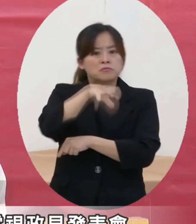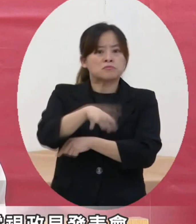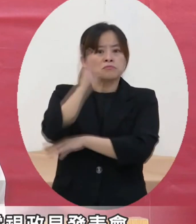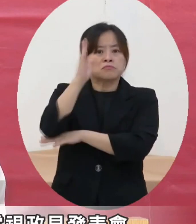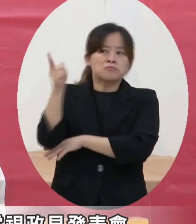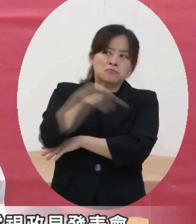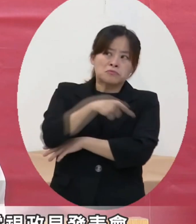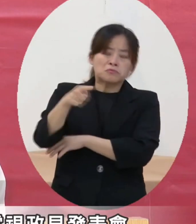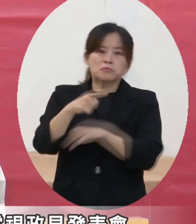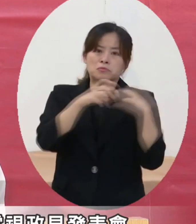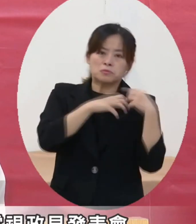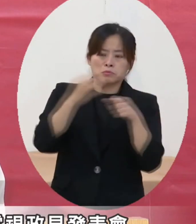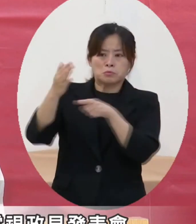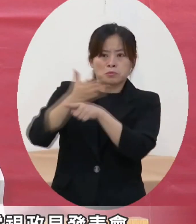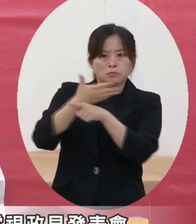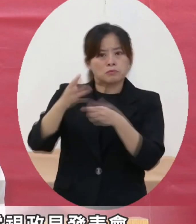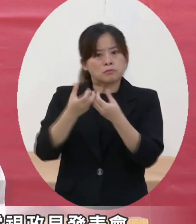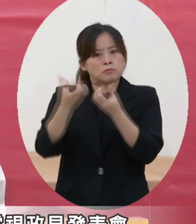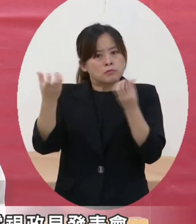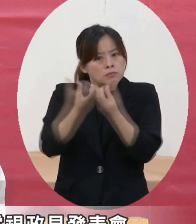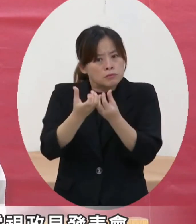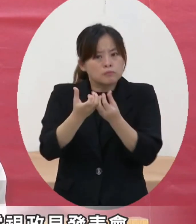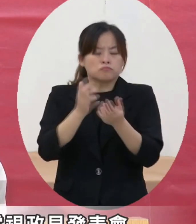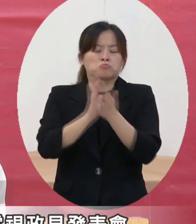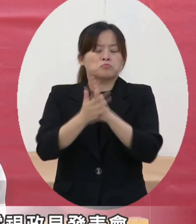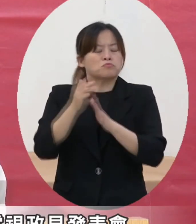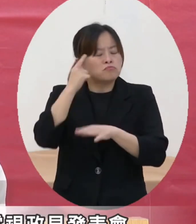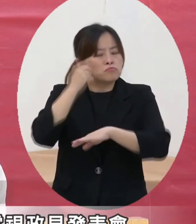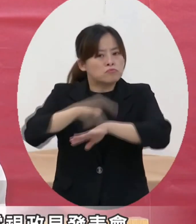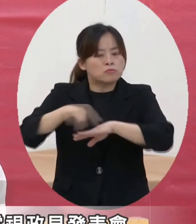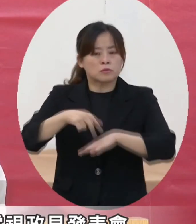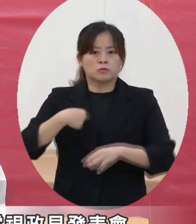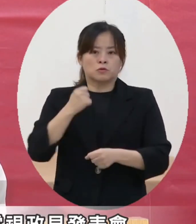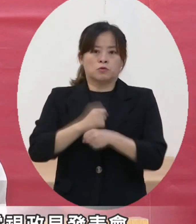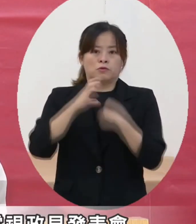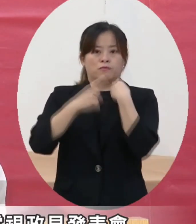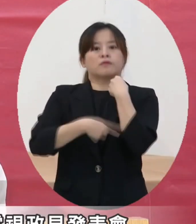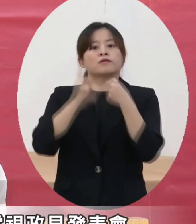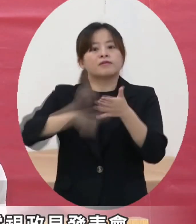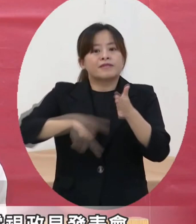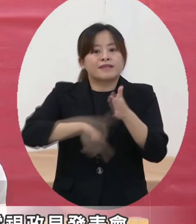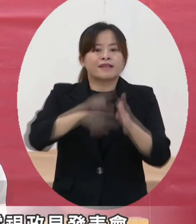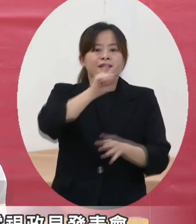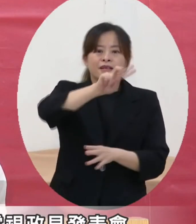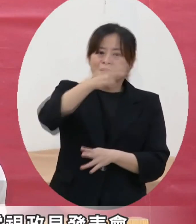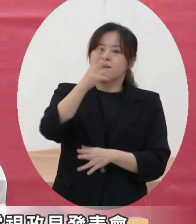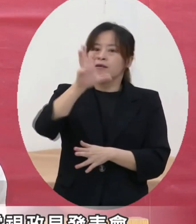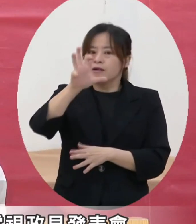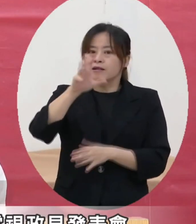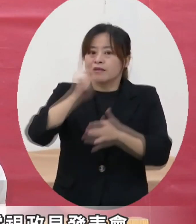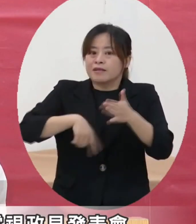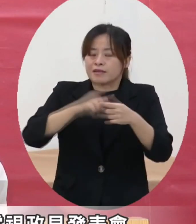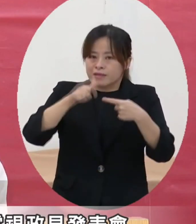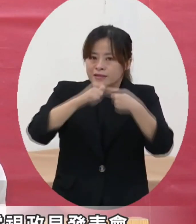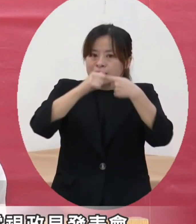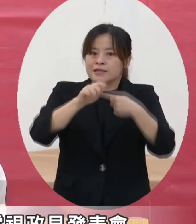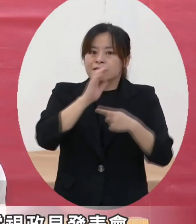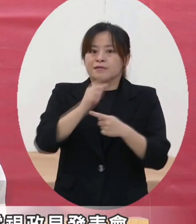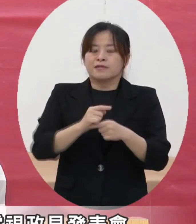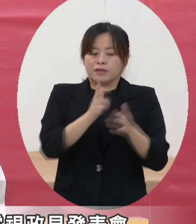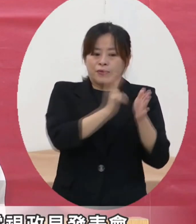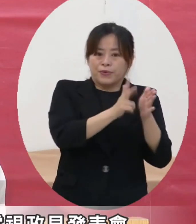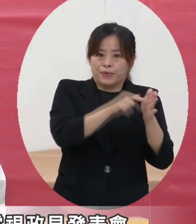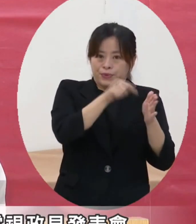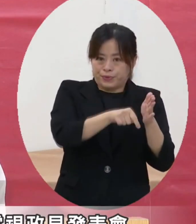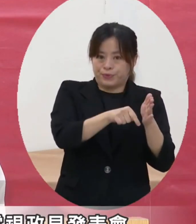政府如何负担的部分，还是要缜密的来想。所以我的做法很简单，1280 Plus 首先整合台铁